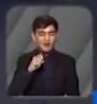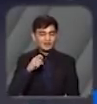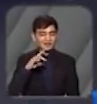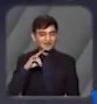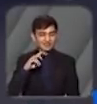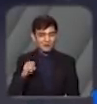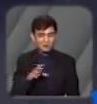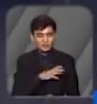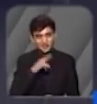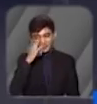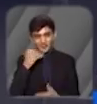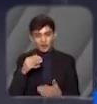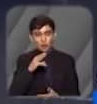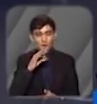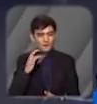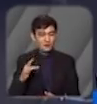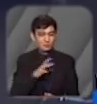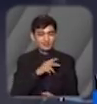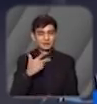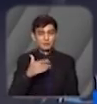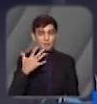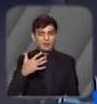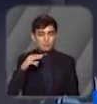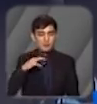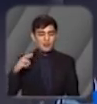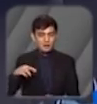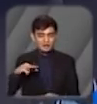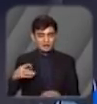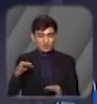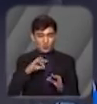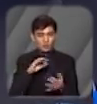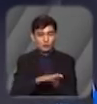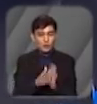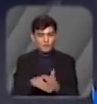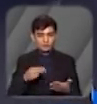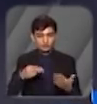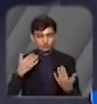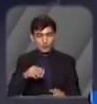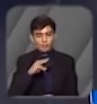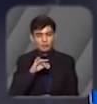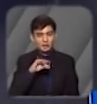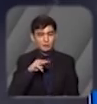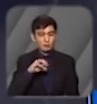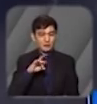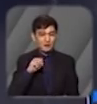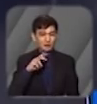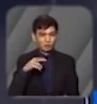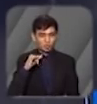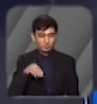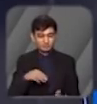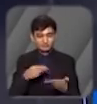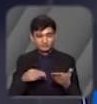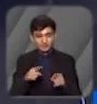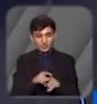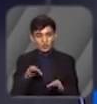тауар өндірушілермен 35 миллиард теңгенің келісім шартын жасасты. Меморандумға қол қою рәсімі қазақстандық кәсіпкерлерді қолдауға